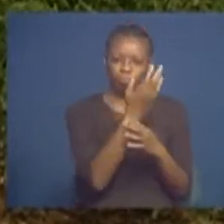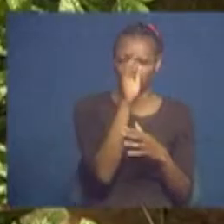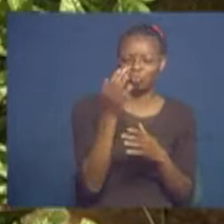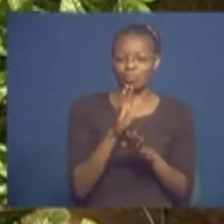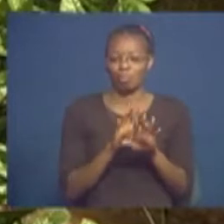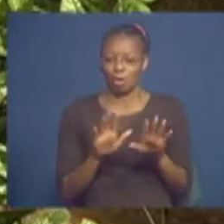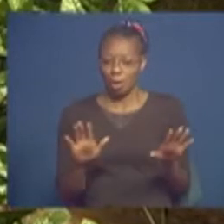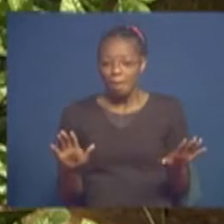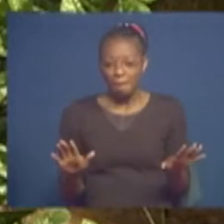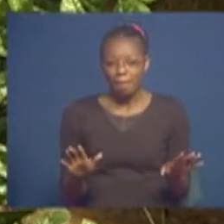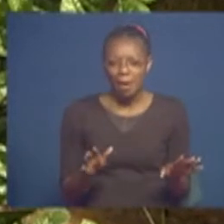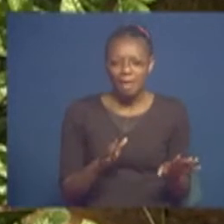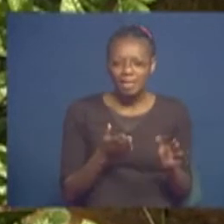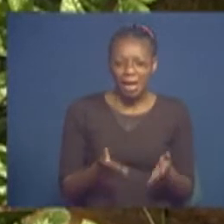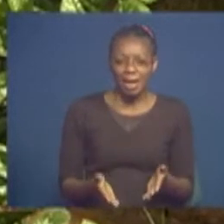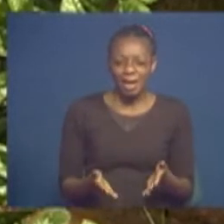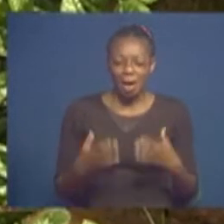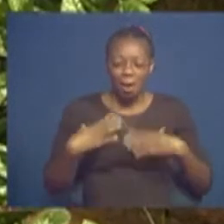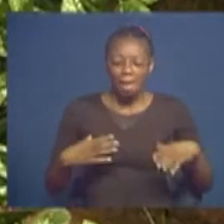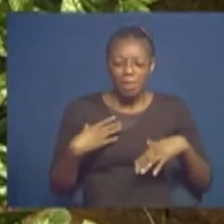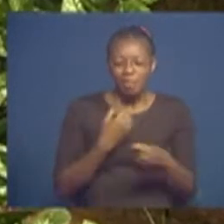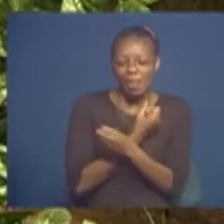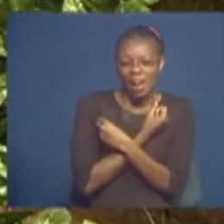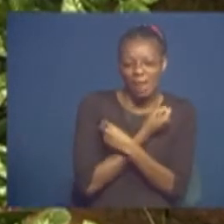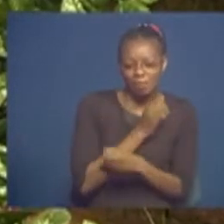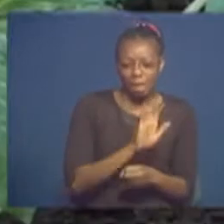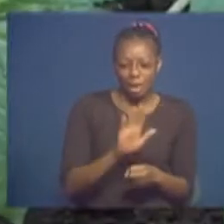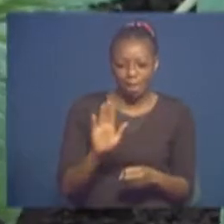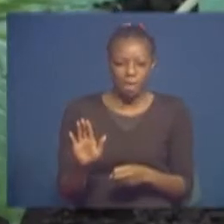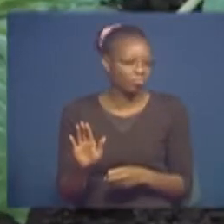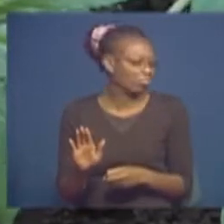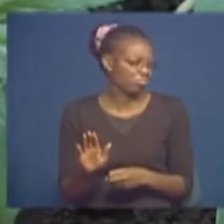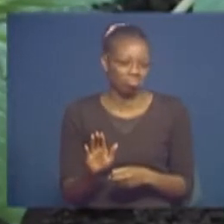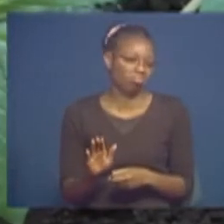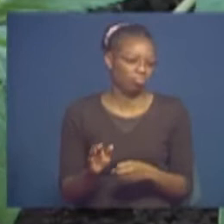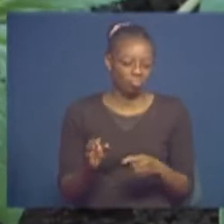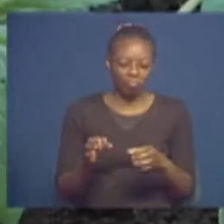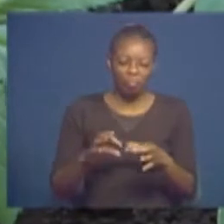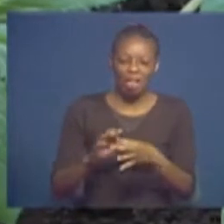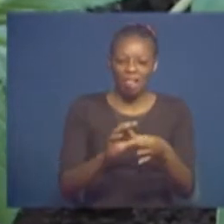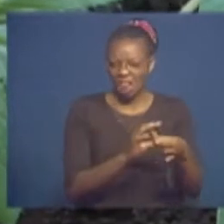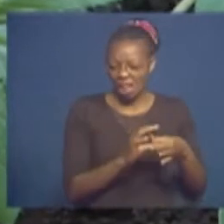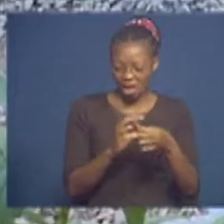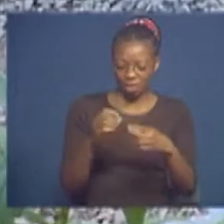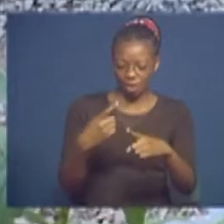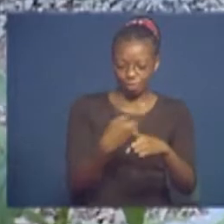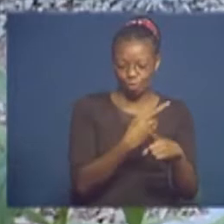za kienyeji. Nazo zinadidimia kwa sababu ya mabadiliko ya tamaduni na ardhi kuzidi kuwa